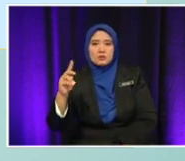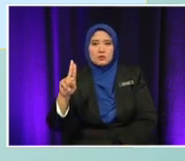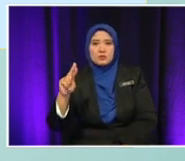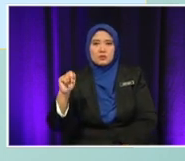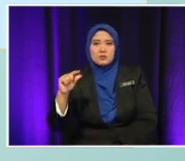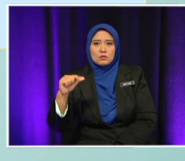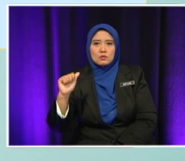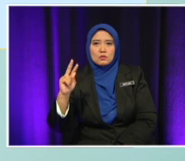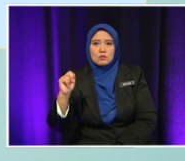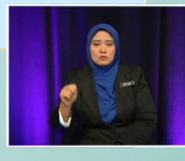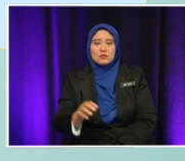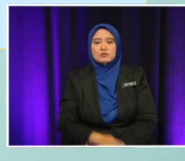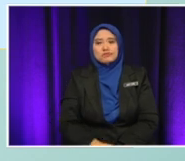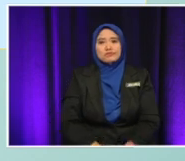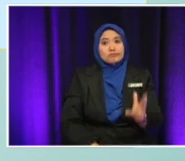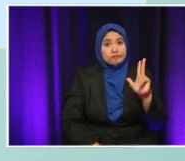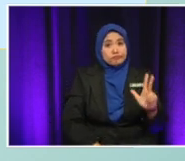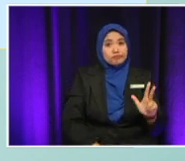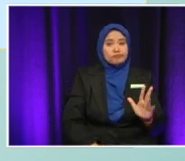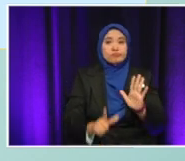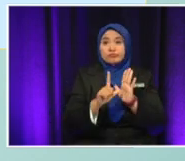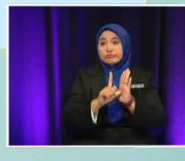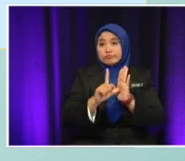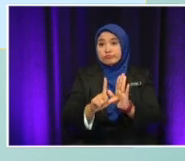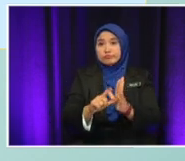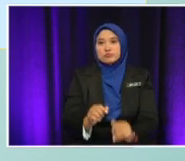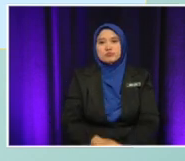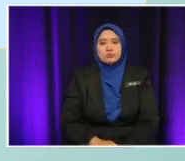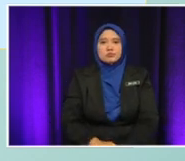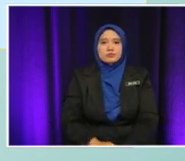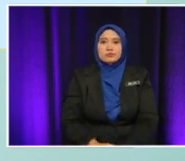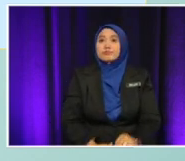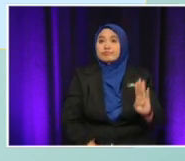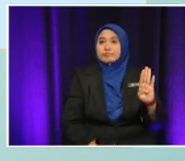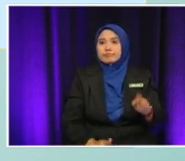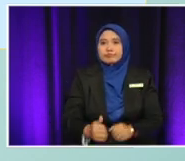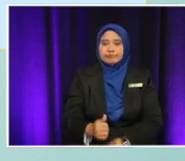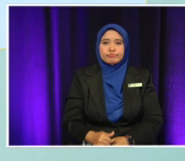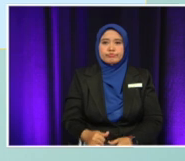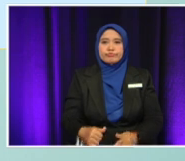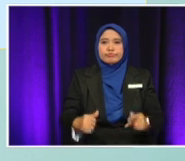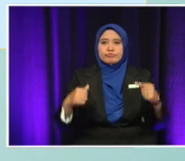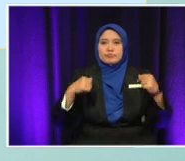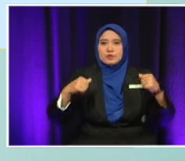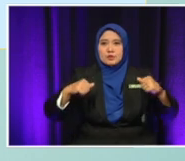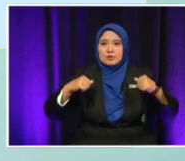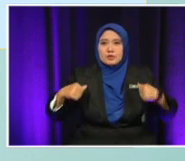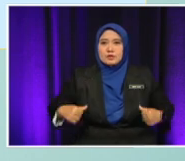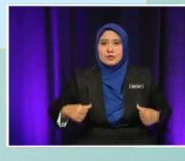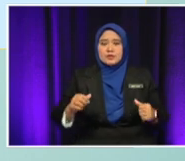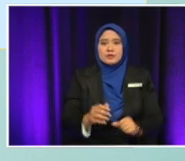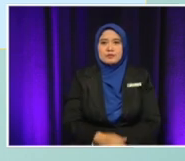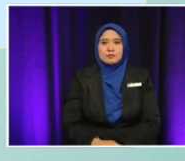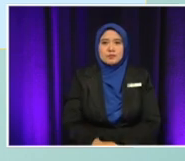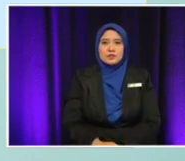Syarikat dan juga harga produk jadi murid Dulu pilih dua sajalah untuk memberi jawaban untuk soal dan ini